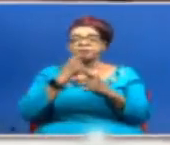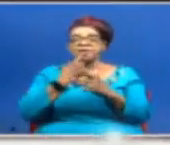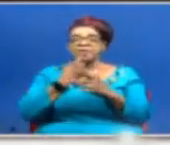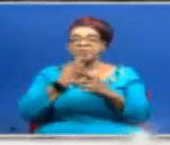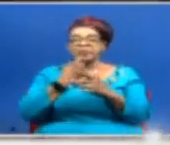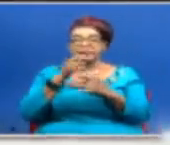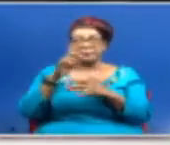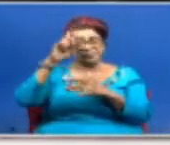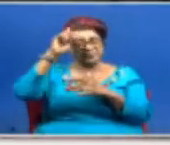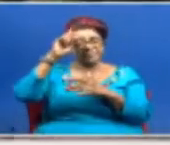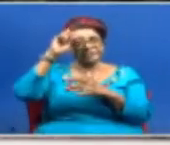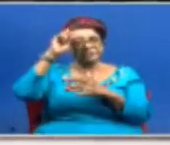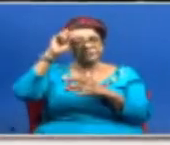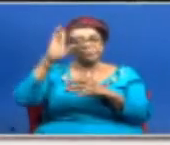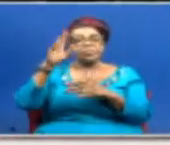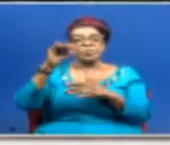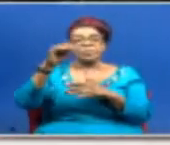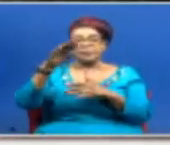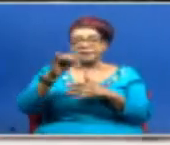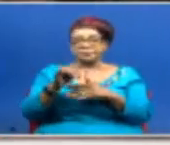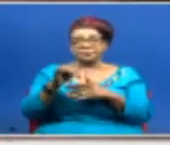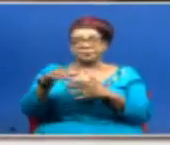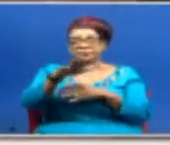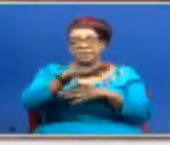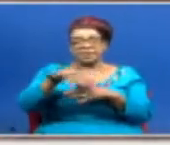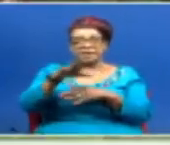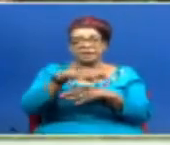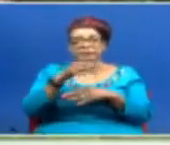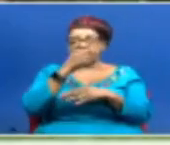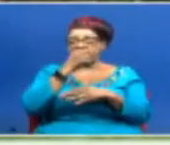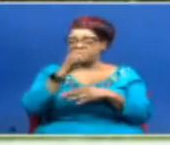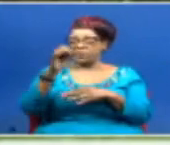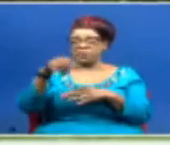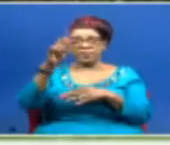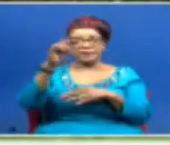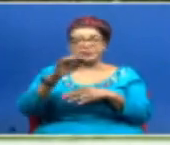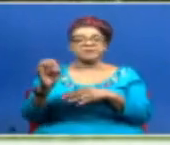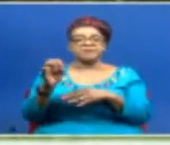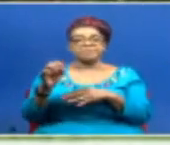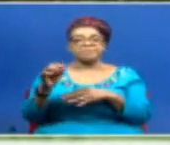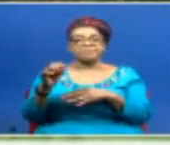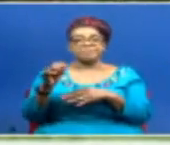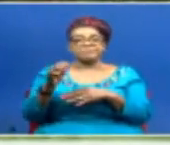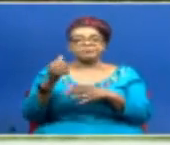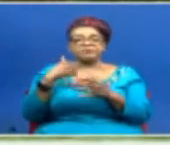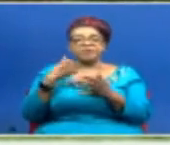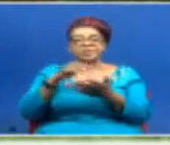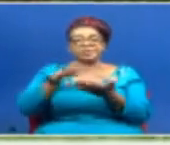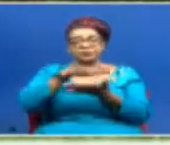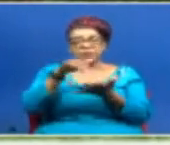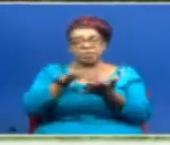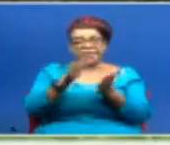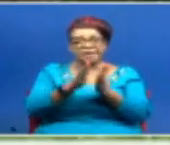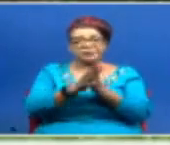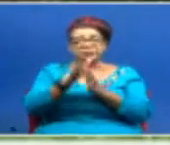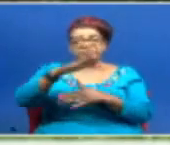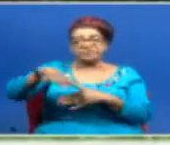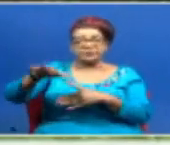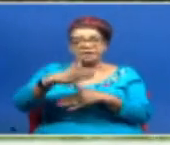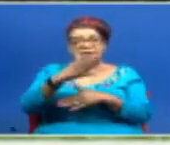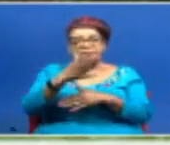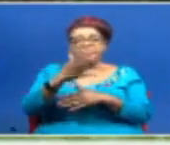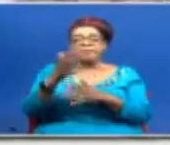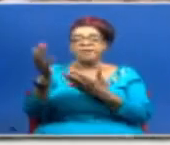Marsabit. Vilevile, maeneo ya kaskazini mwa nchi, Nyanza, maeneo ya kati na kusini mwa bonde la Ufa